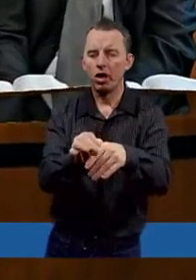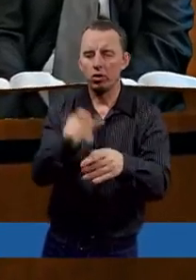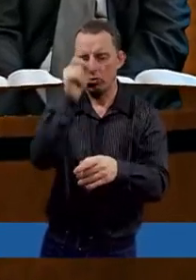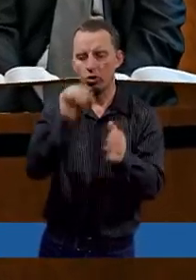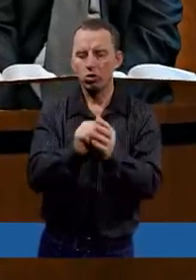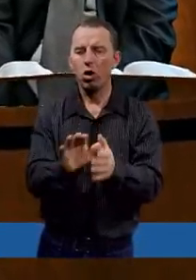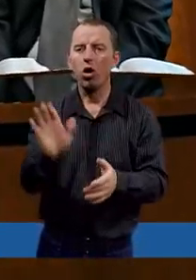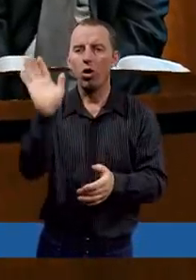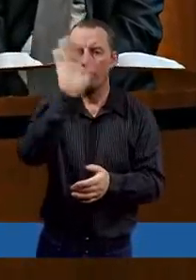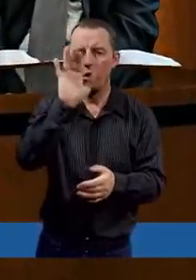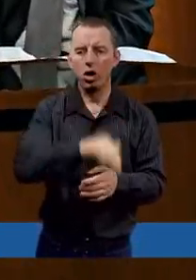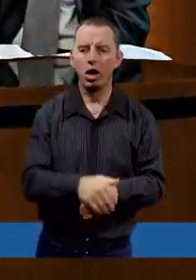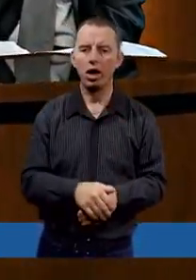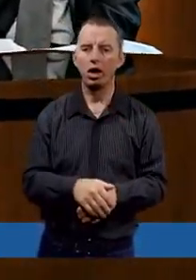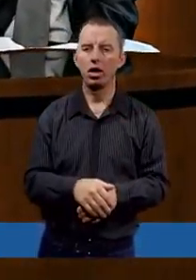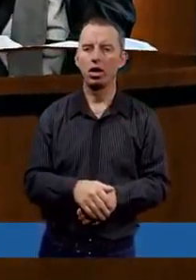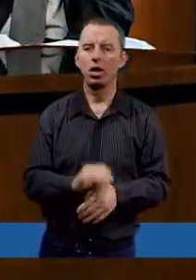Boga,